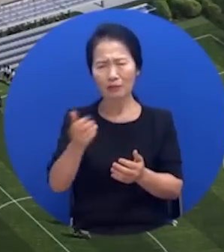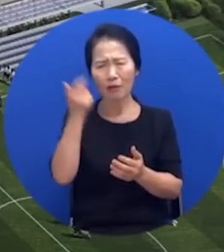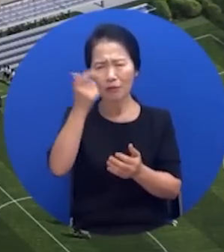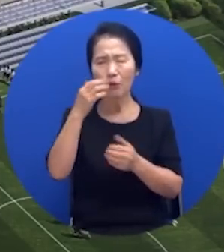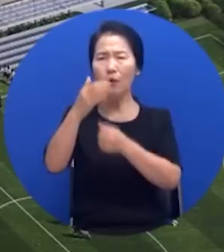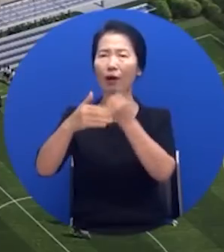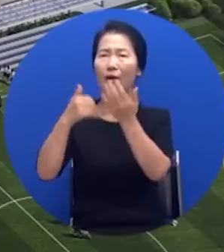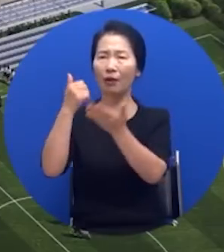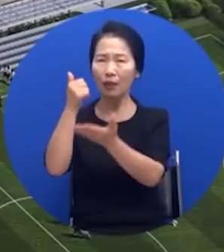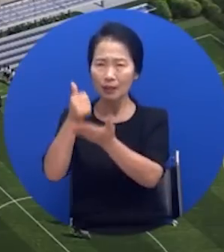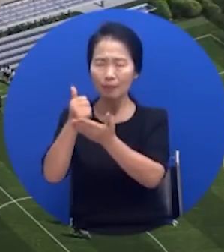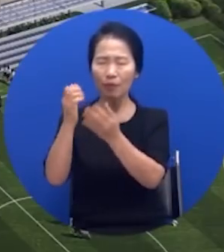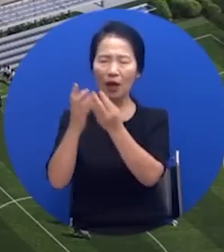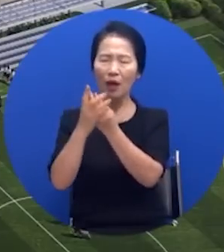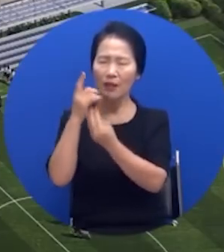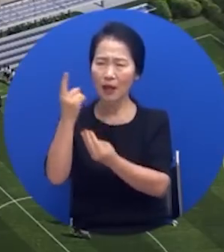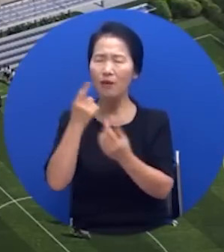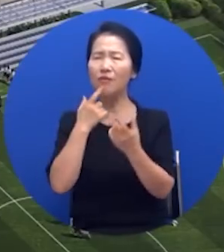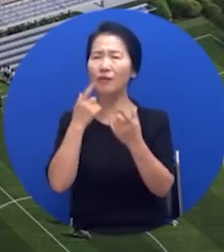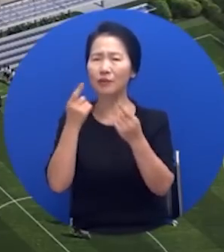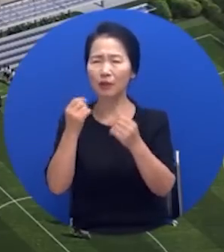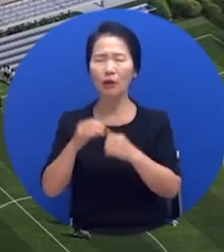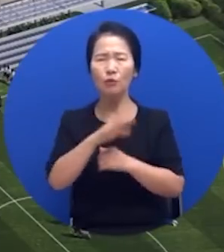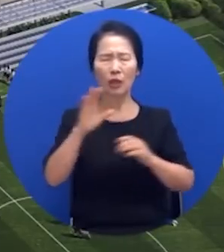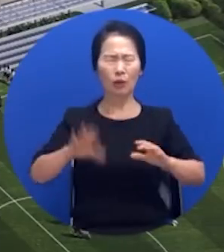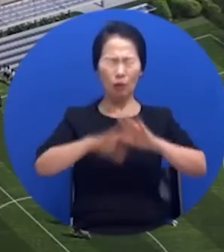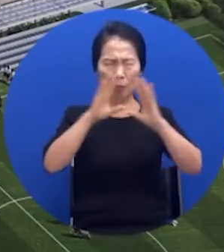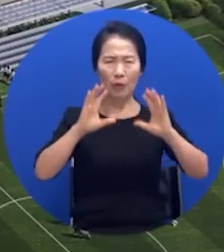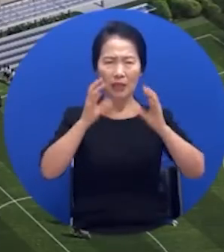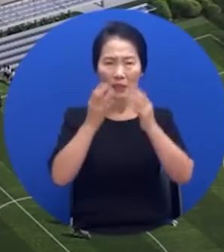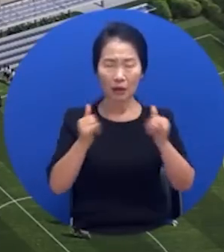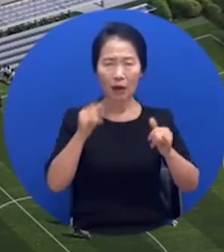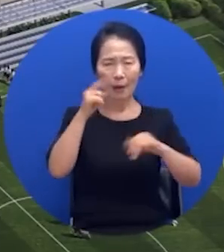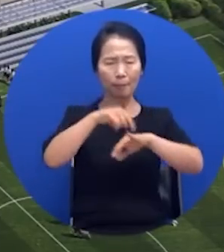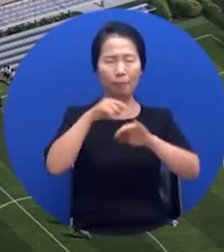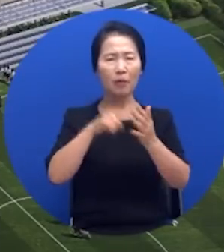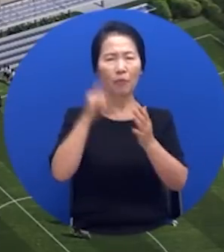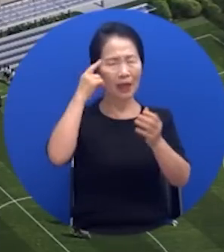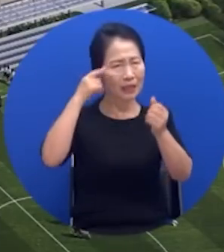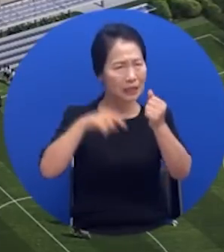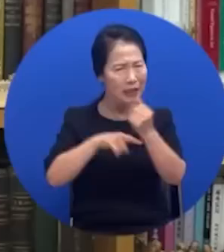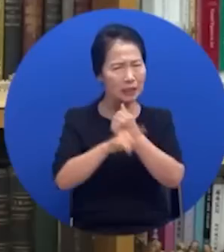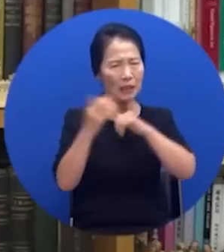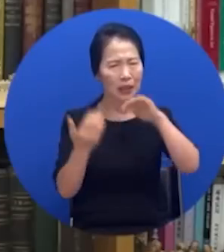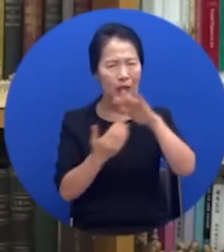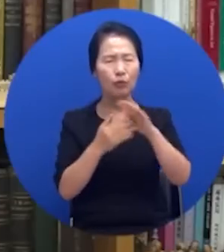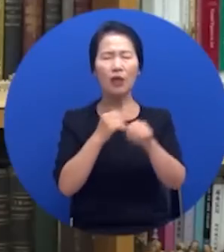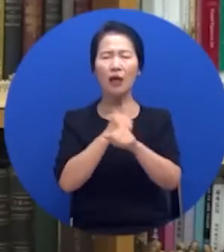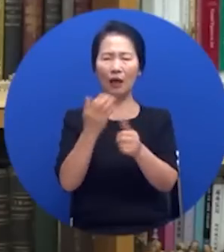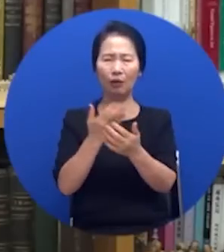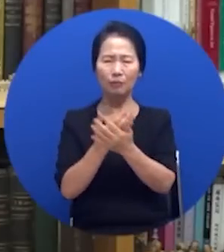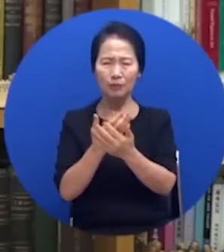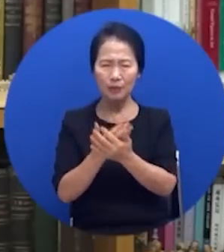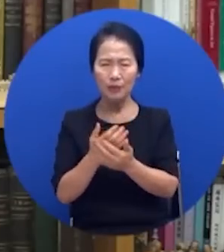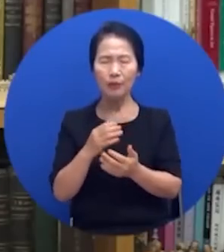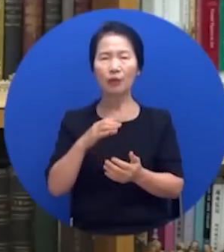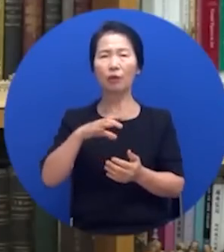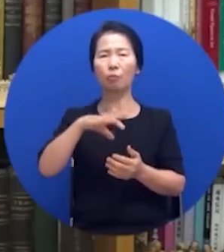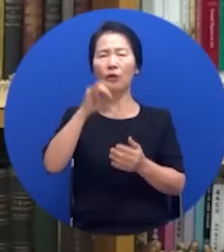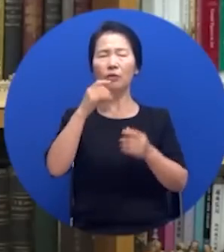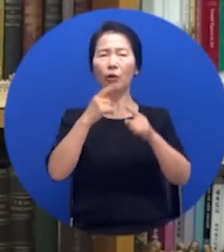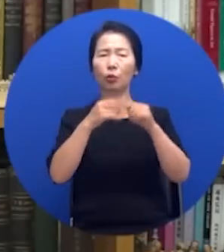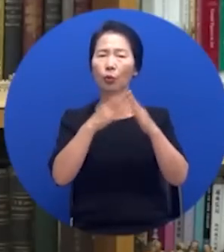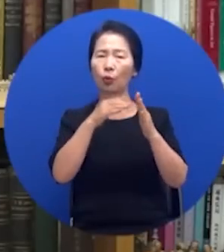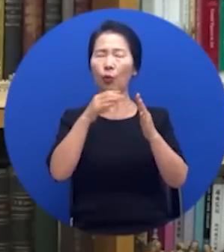하나님께서 하나이신 것처럼 우리 온 백성들이 한 마음 한 뜻 되게 하여 주옵소서. 먼저 교계가 하나가 되게